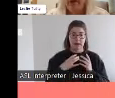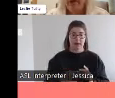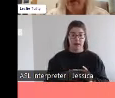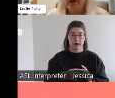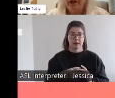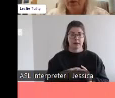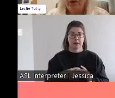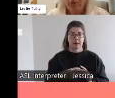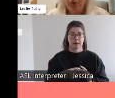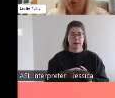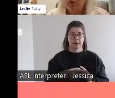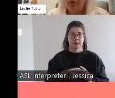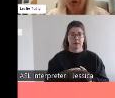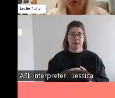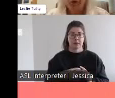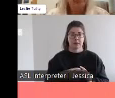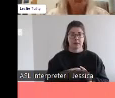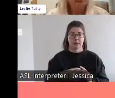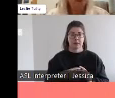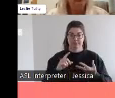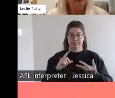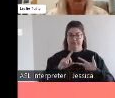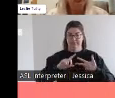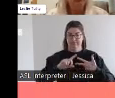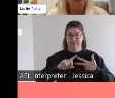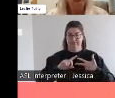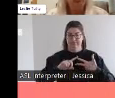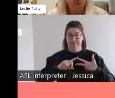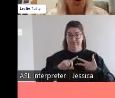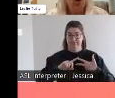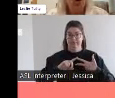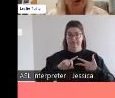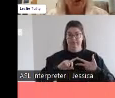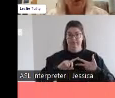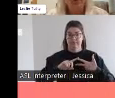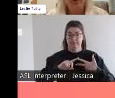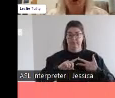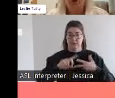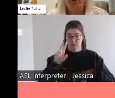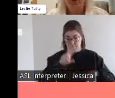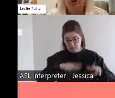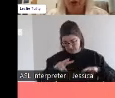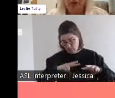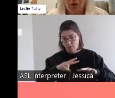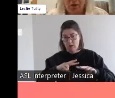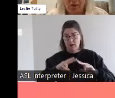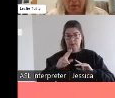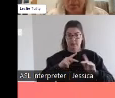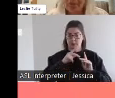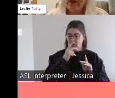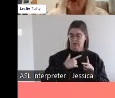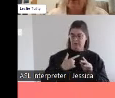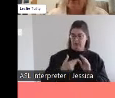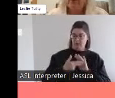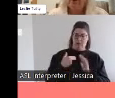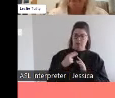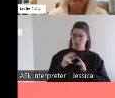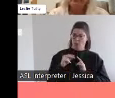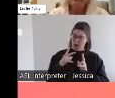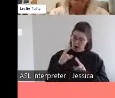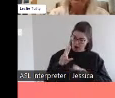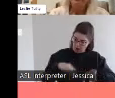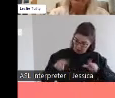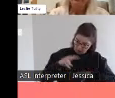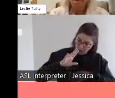de l'importance d'évaluer toutes les femmes pour potentiel de WC. Donc, vous devez dire cela à tous